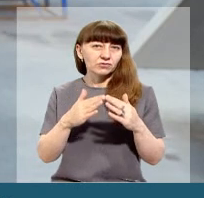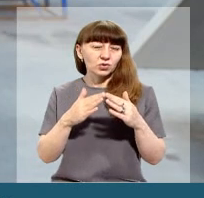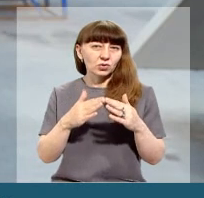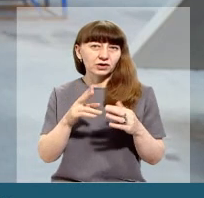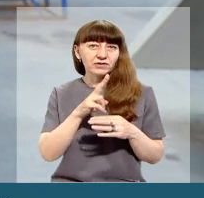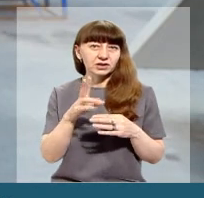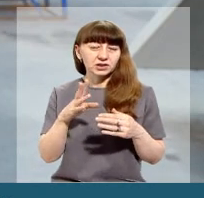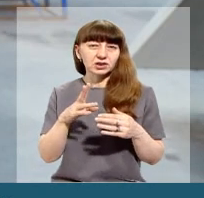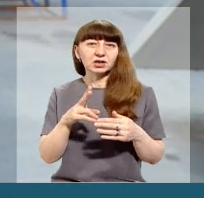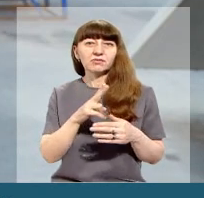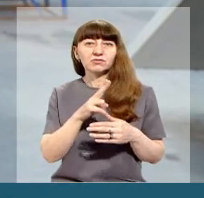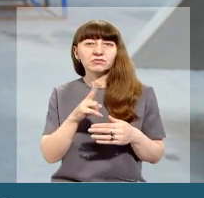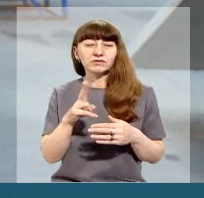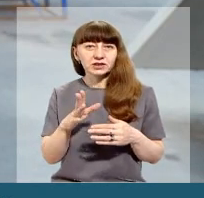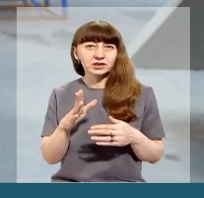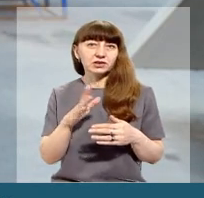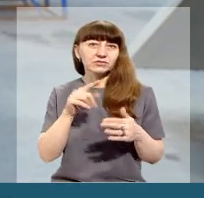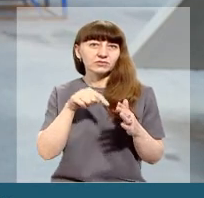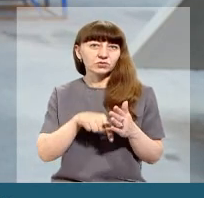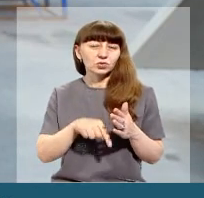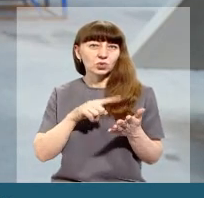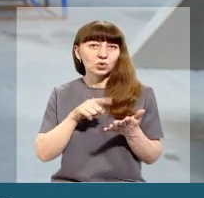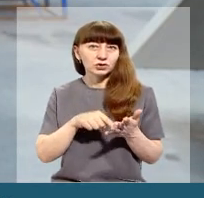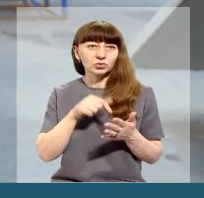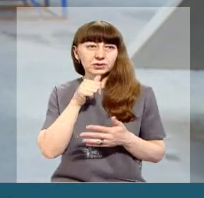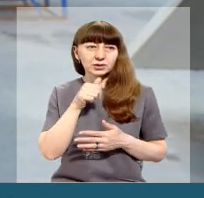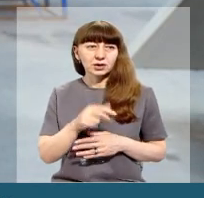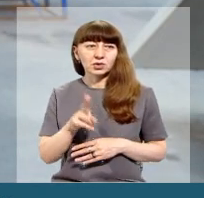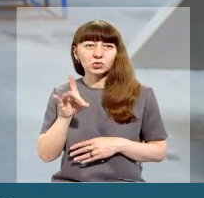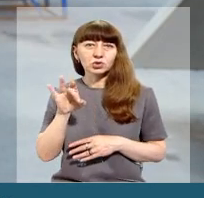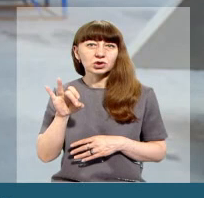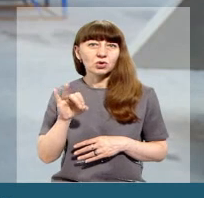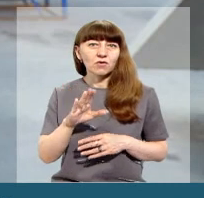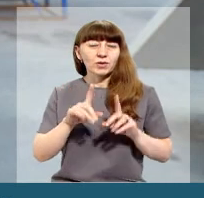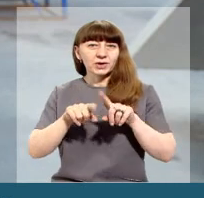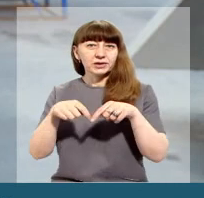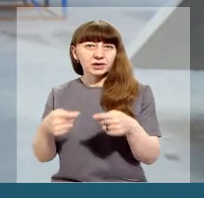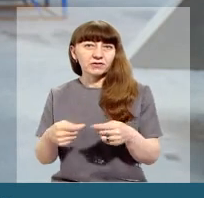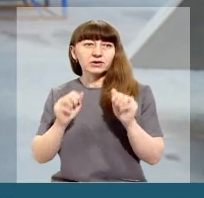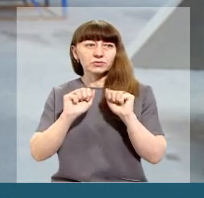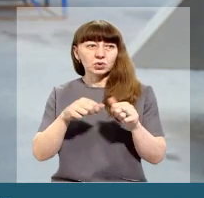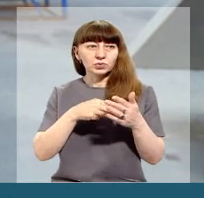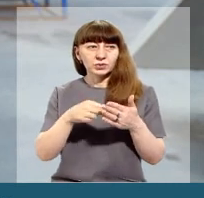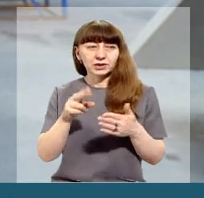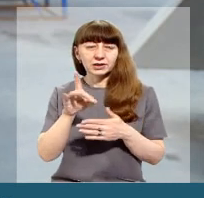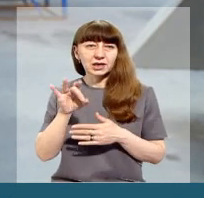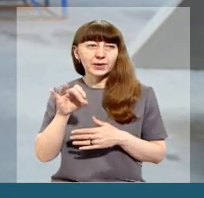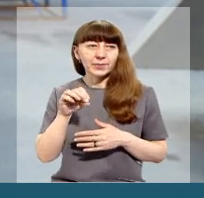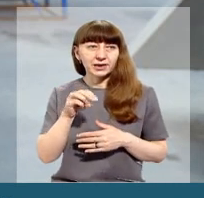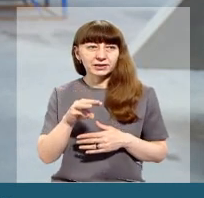Кустанай. Вот на сегодняшний день застройщик ИП от Кужинов нам предложил возможность приобретения квартир в ЖК